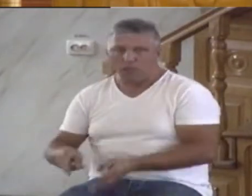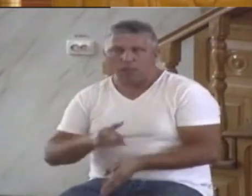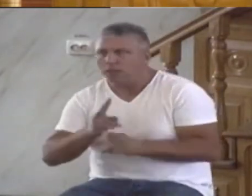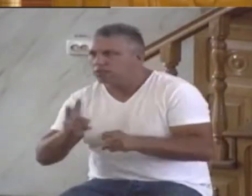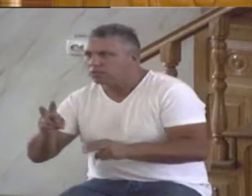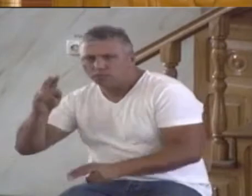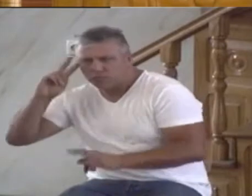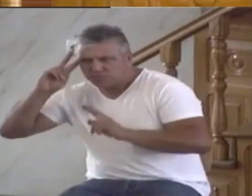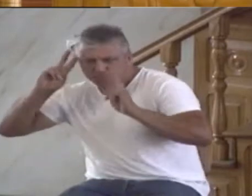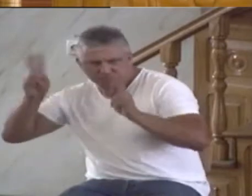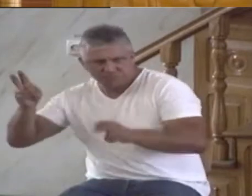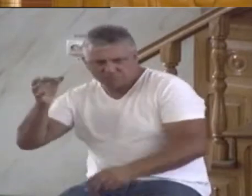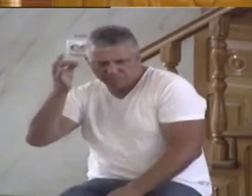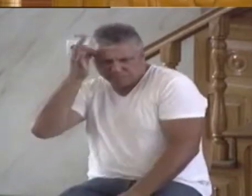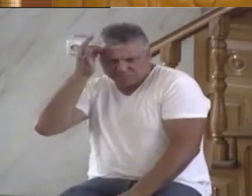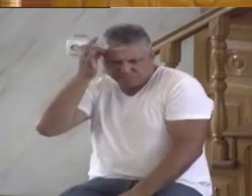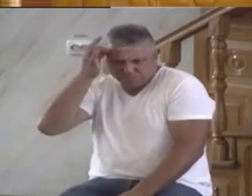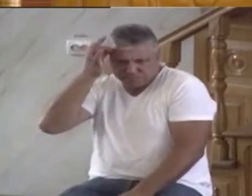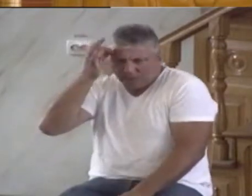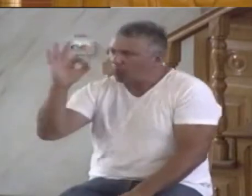есть другие герои.